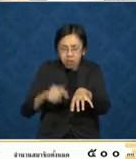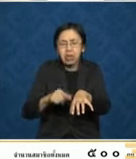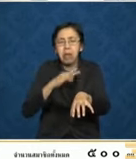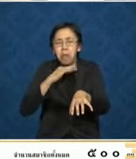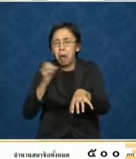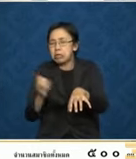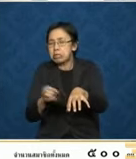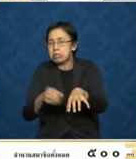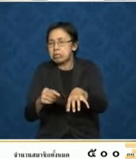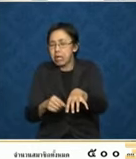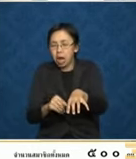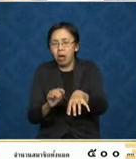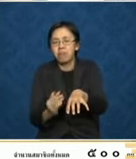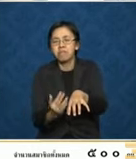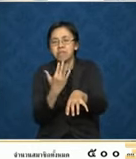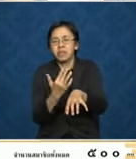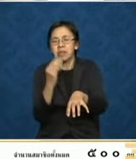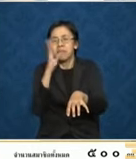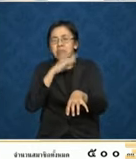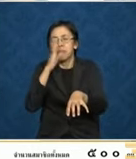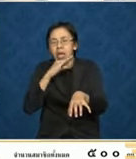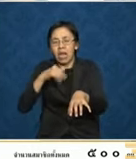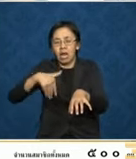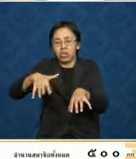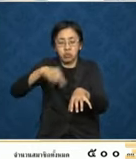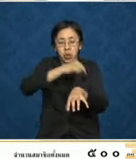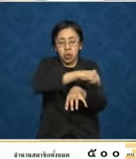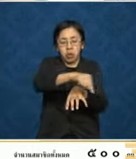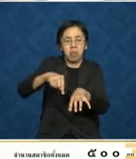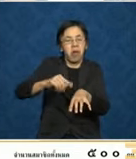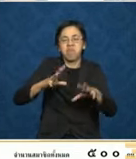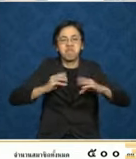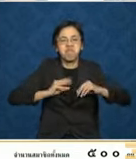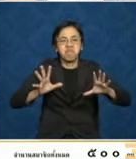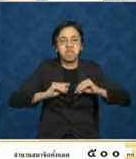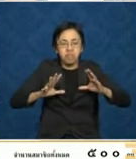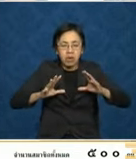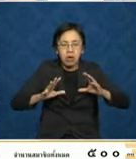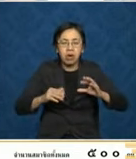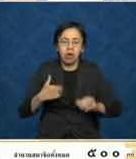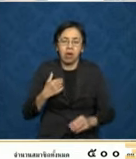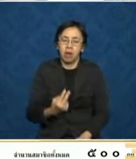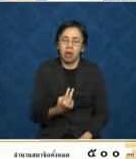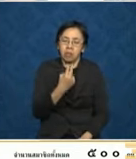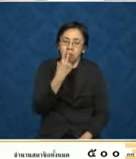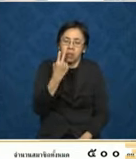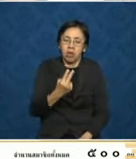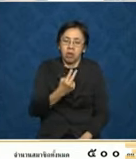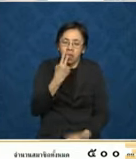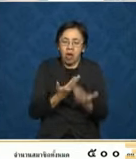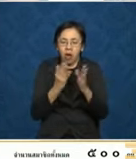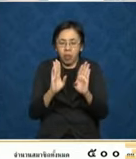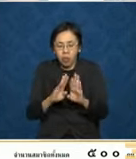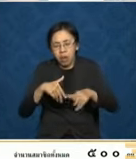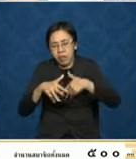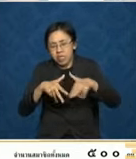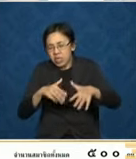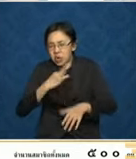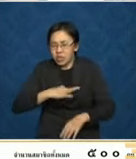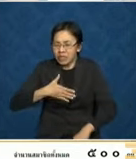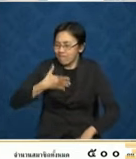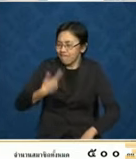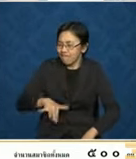นะคะแล้วก็อากาศก็ไม่ค่อยดีส่งผลกระทบให้กับร่างกายต่อครอบครัวพี่น้องประชาชน